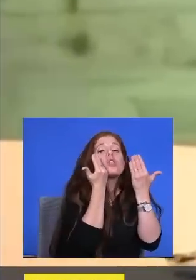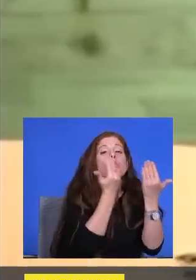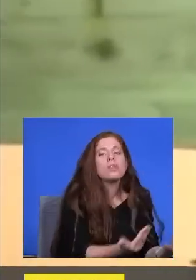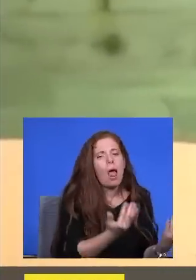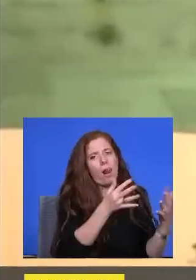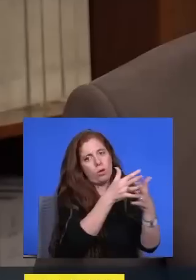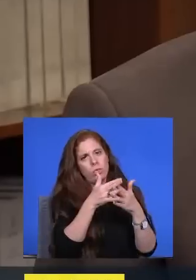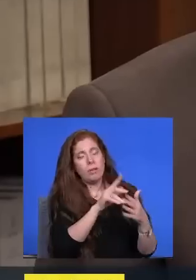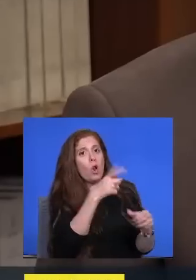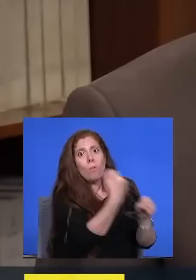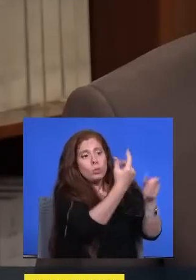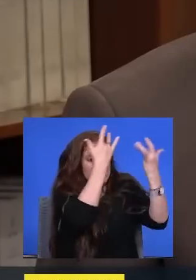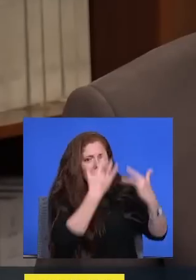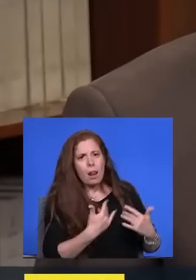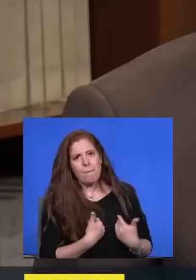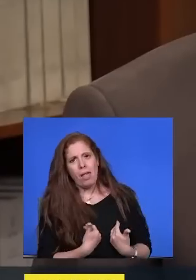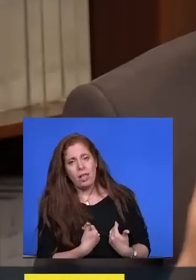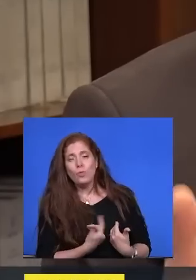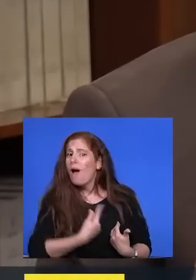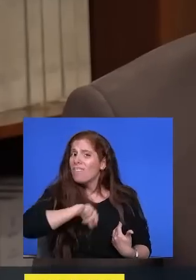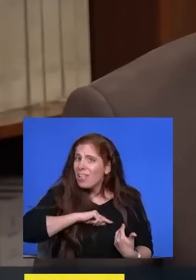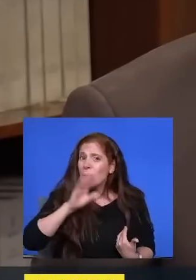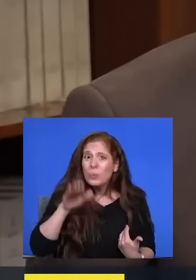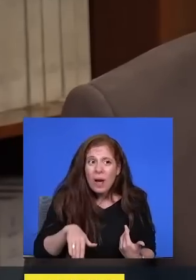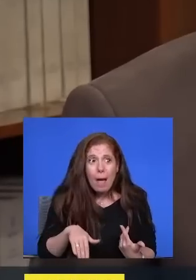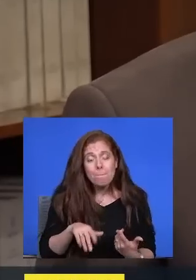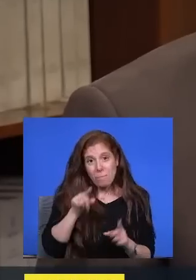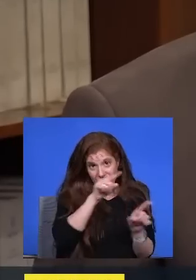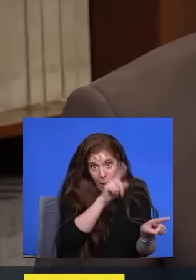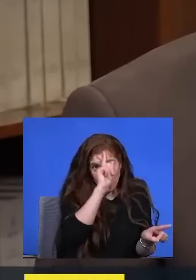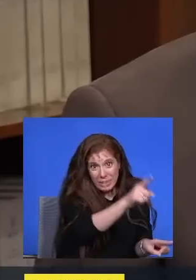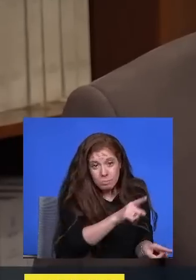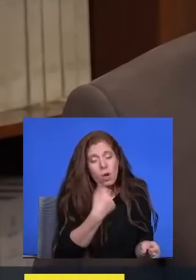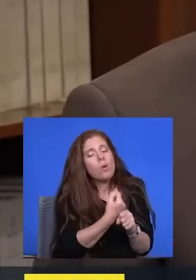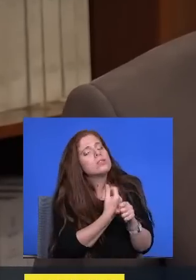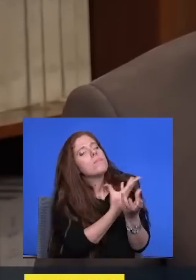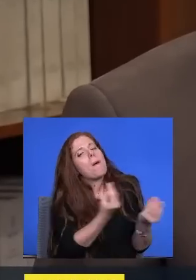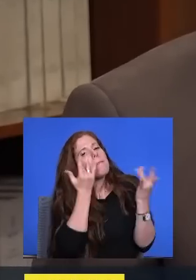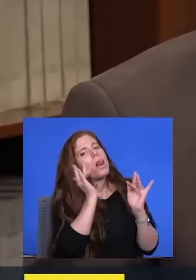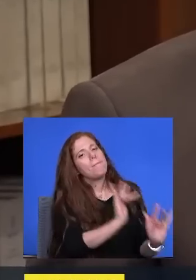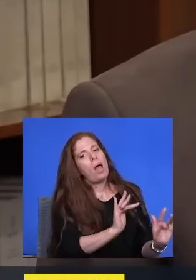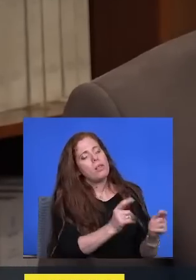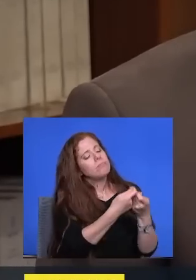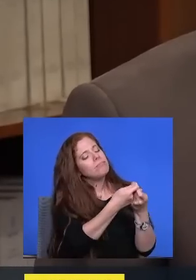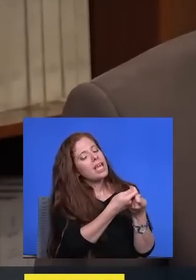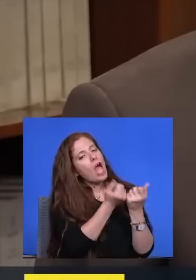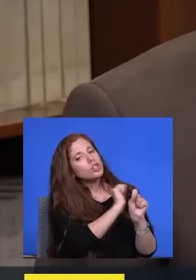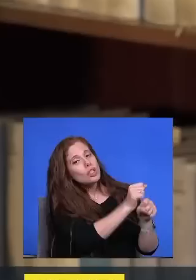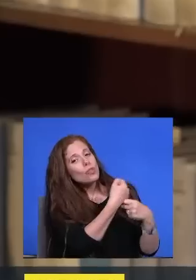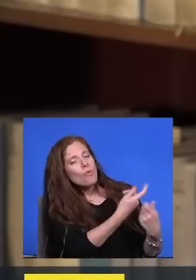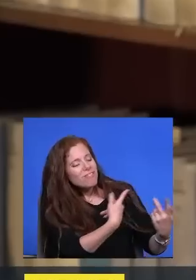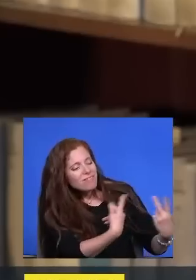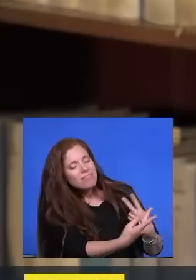שהיא עושה למעננו, אבל אנחנו גם, והם יודעים זאת, עושים הרבה למענם, כי השיתוף הוא שיתוף אסטרטגי